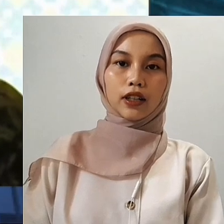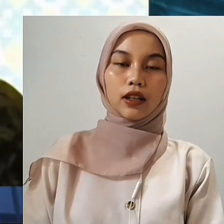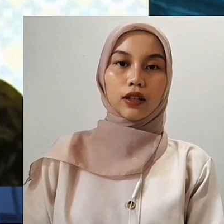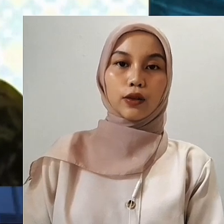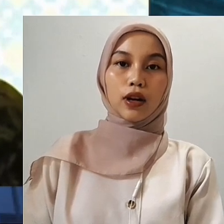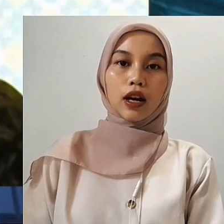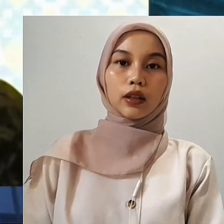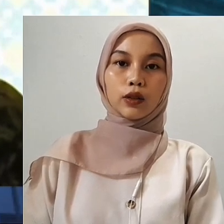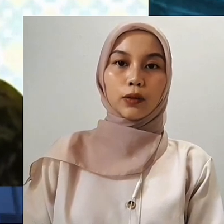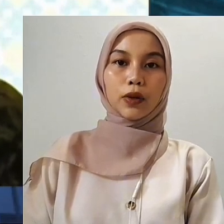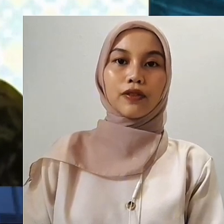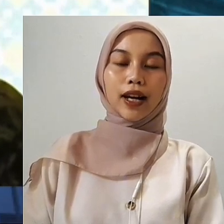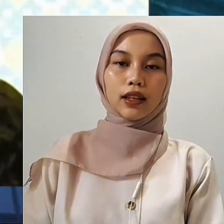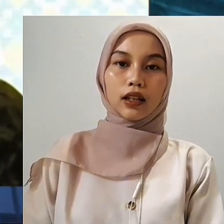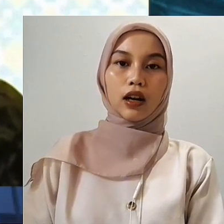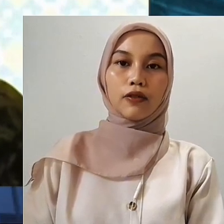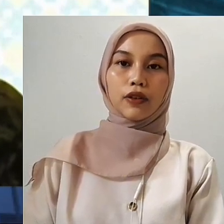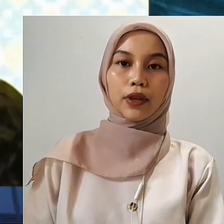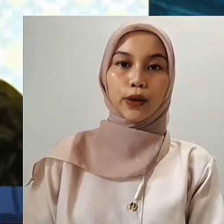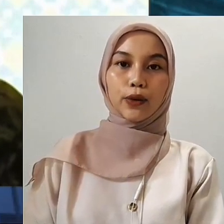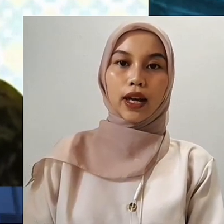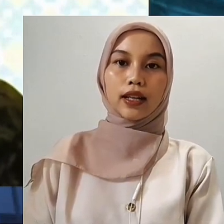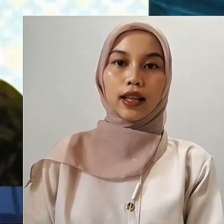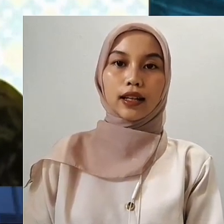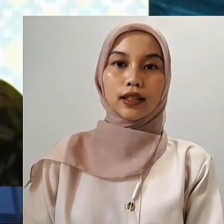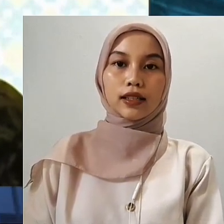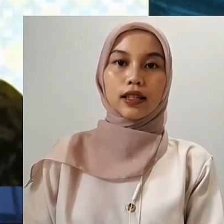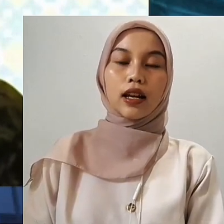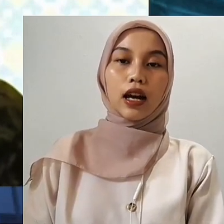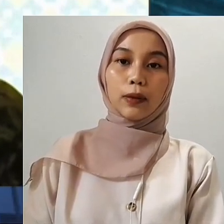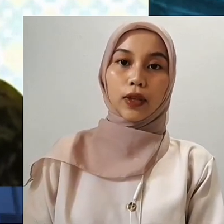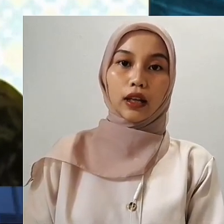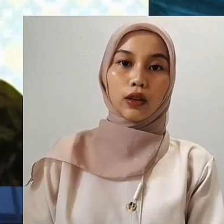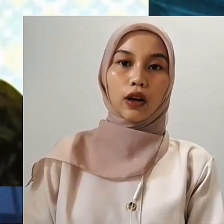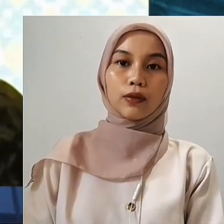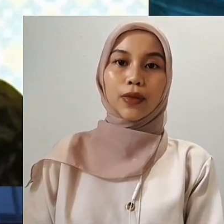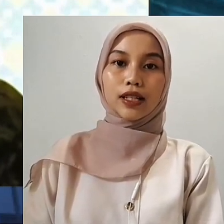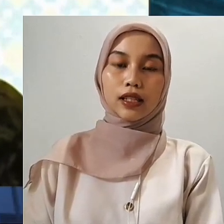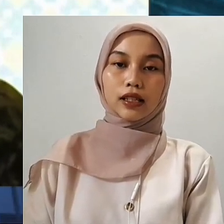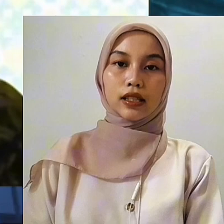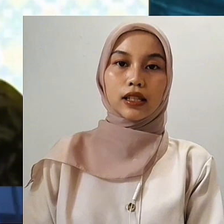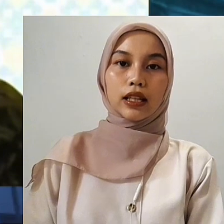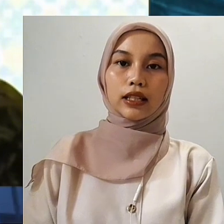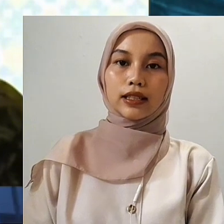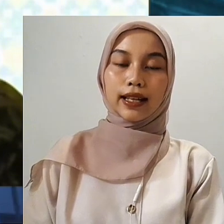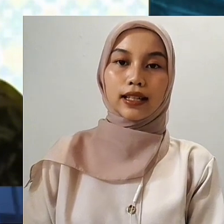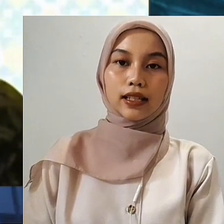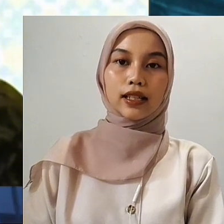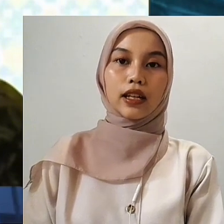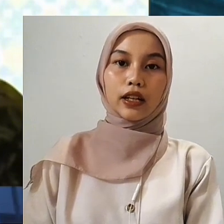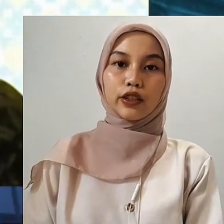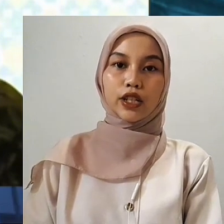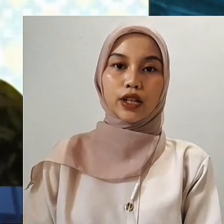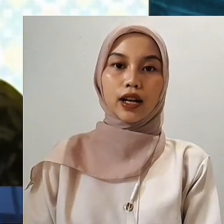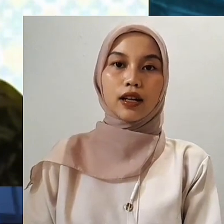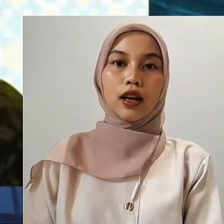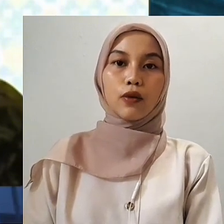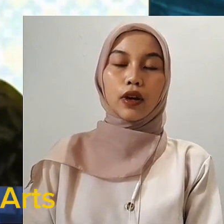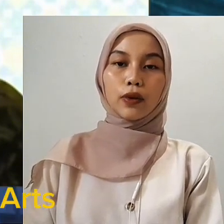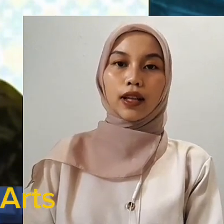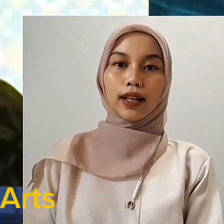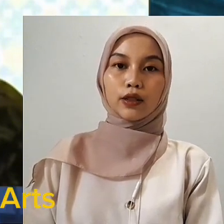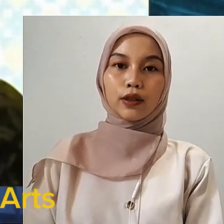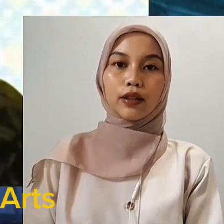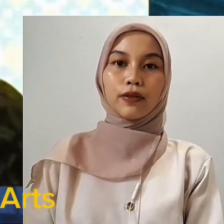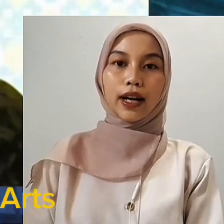Without further ado, to provide an overview and the latest update on measles cases in Indonesia,